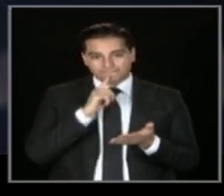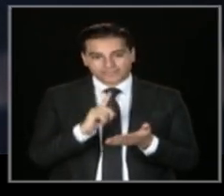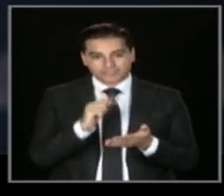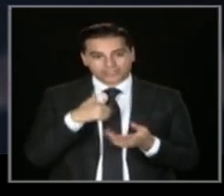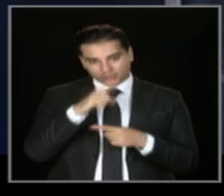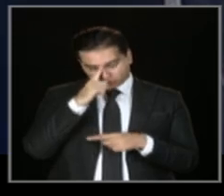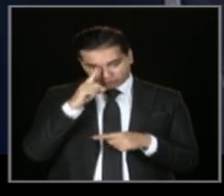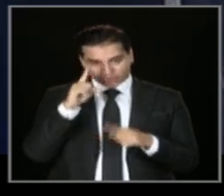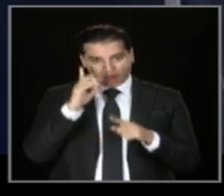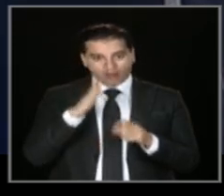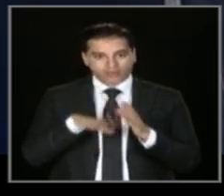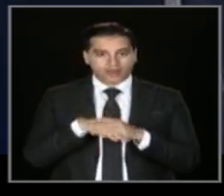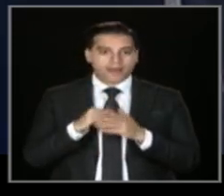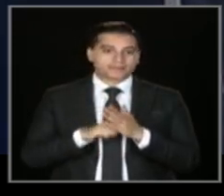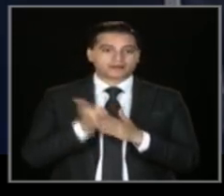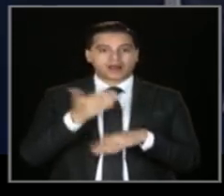الله نعوض في عجلة الحظ.